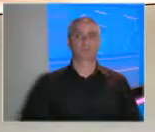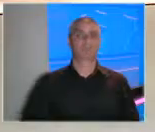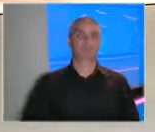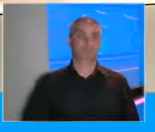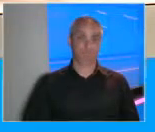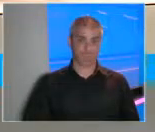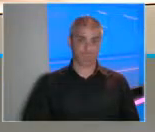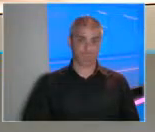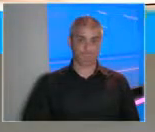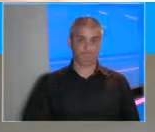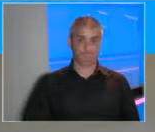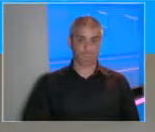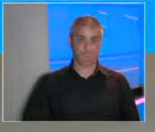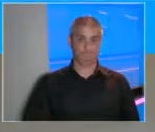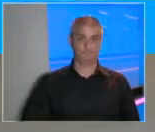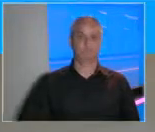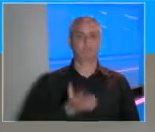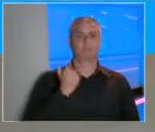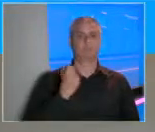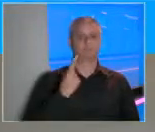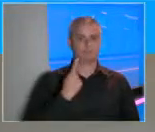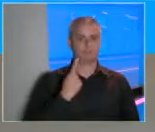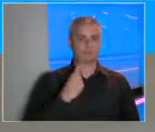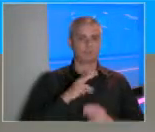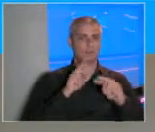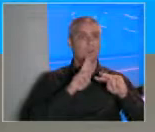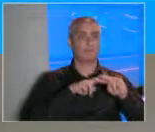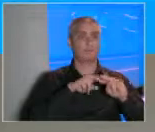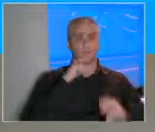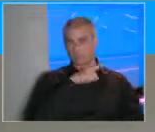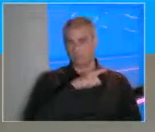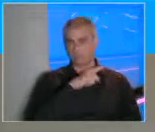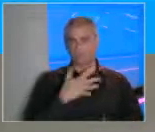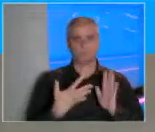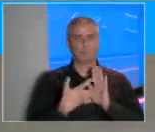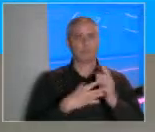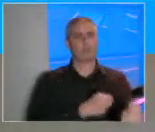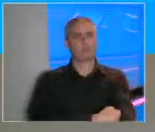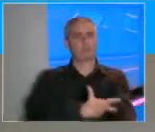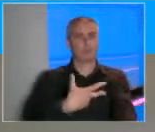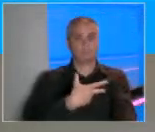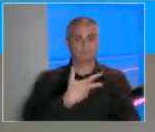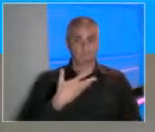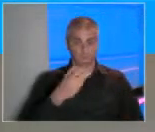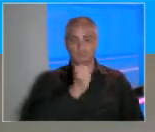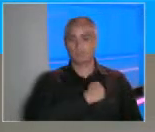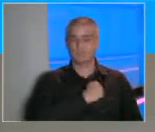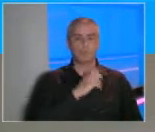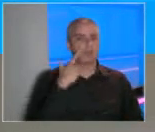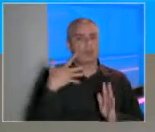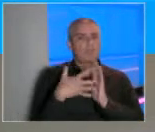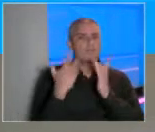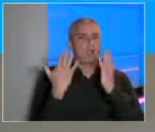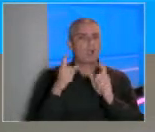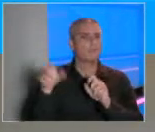טוב, ועכשיו לפני כשבוע התחילו במדה בדיקות דם סרולוגיות בבני ברק שנועדו לבדוק